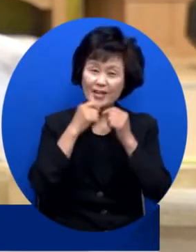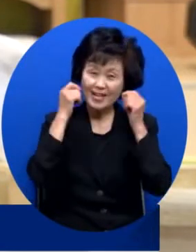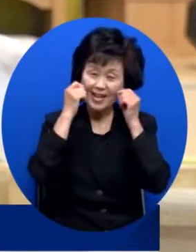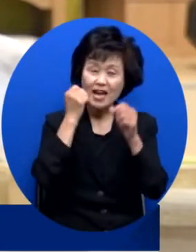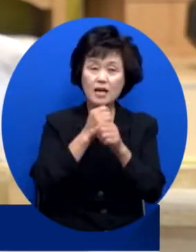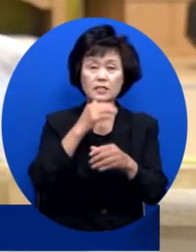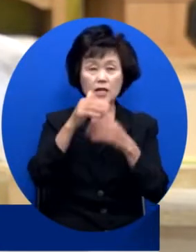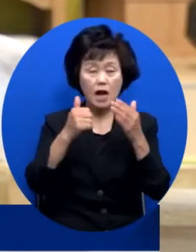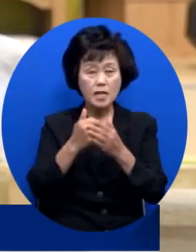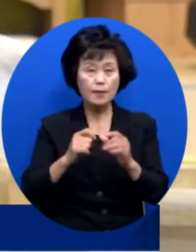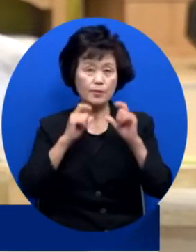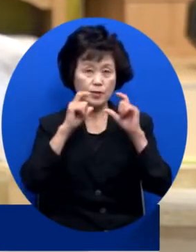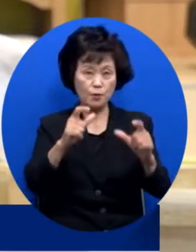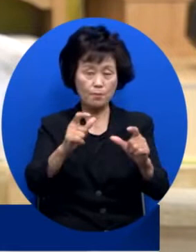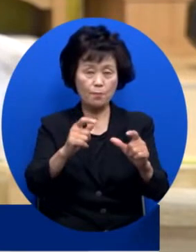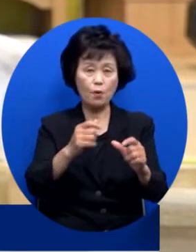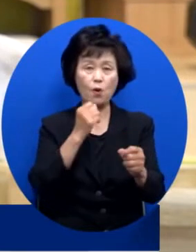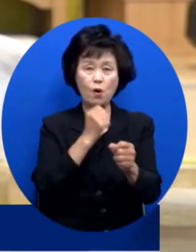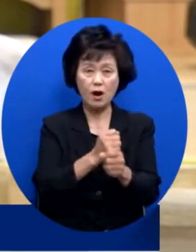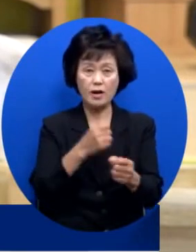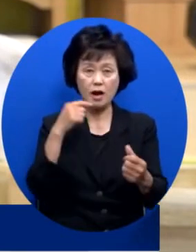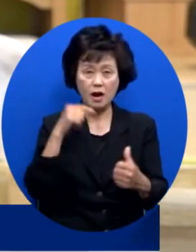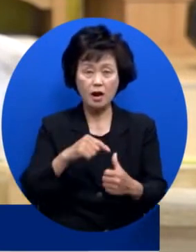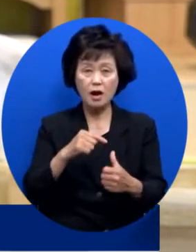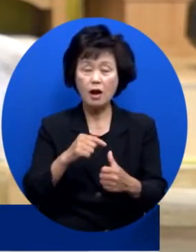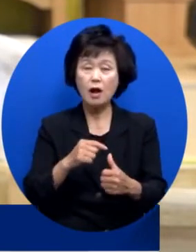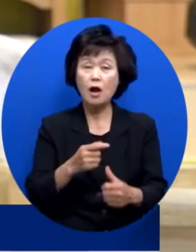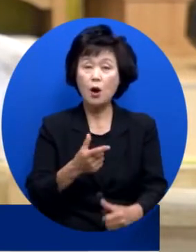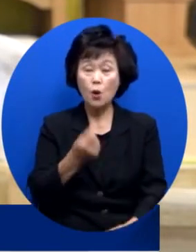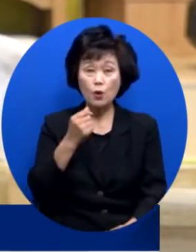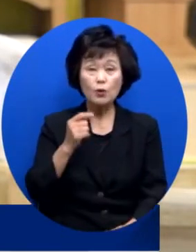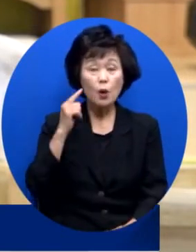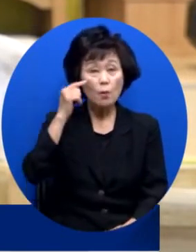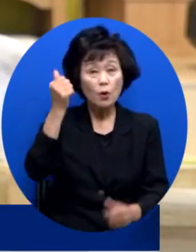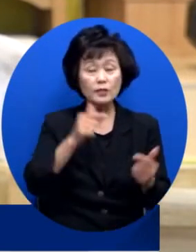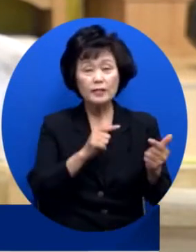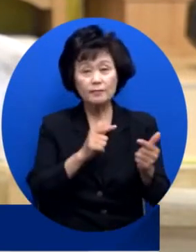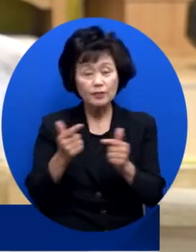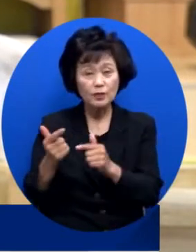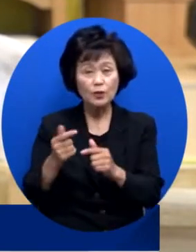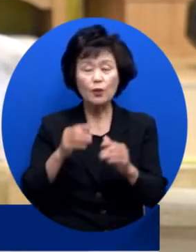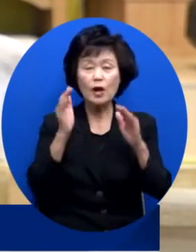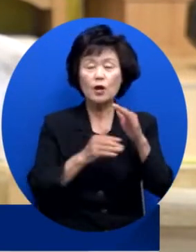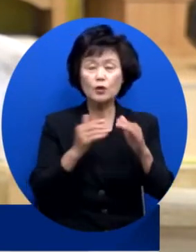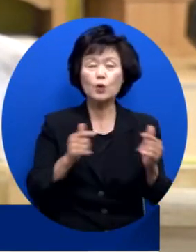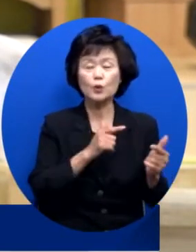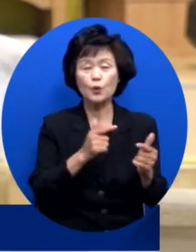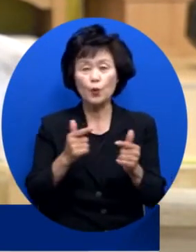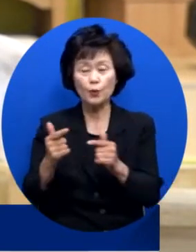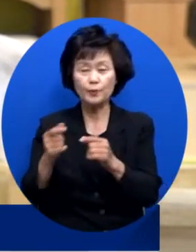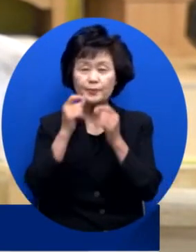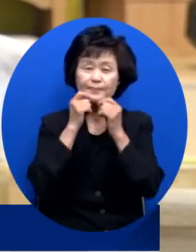하나님을 선포하라. 곧 목회자들과 성도님들을 웃게 하라는